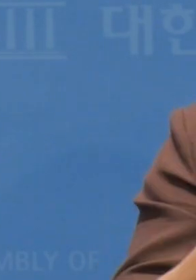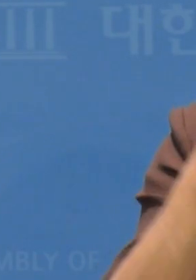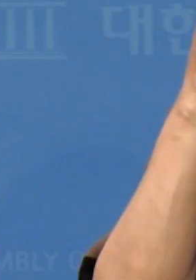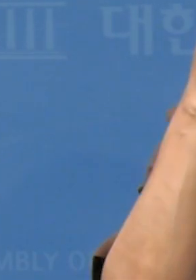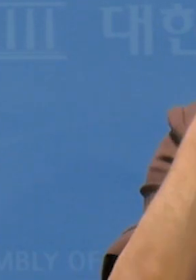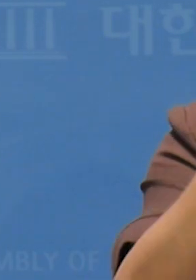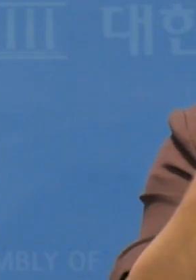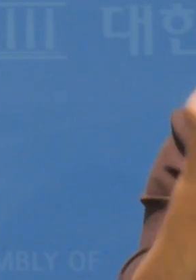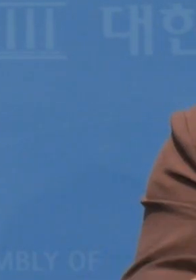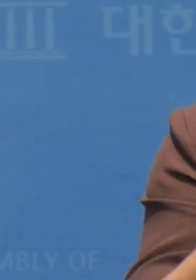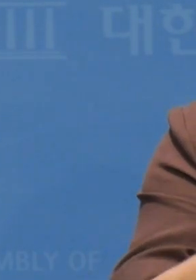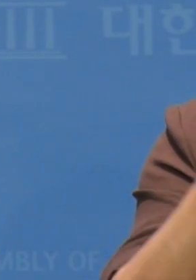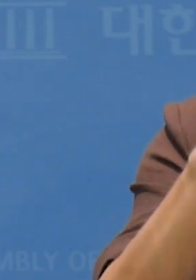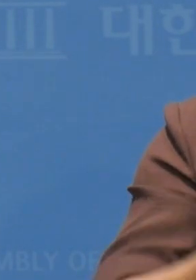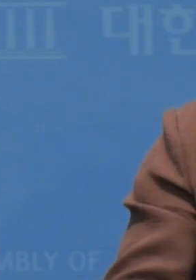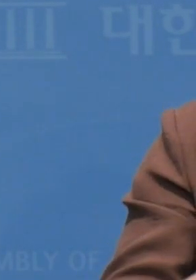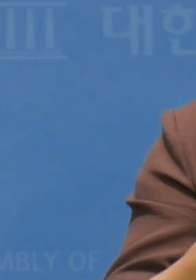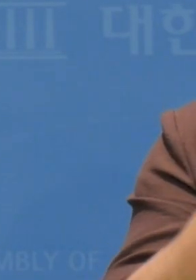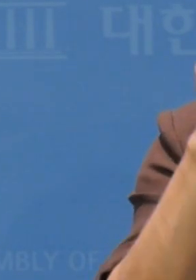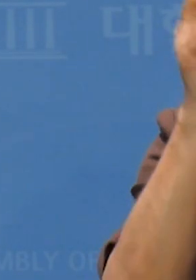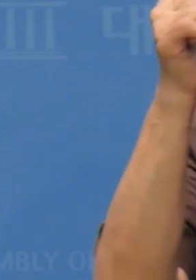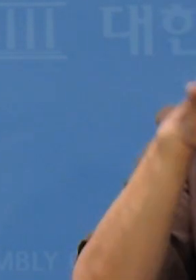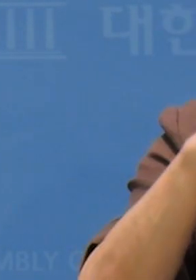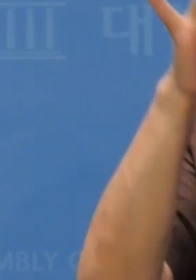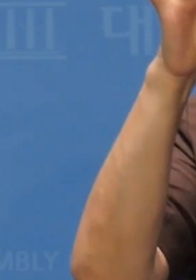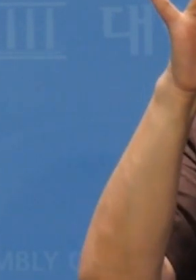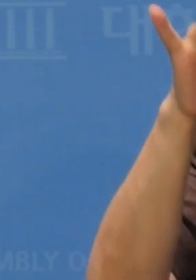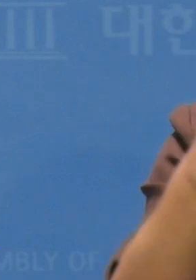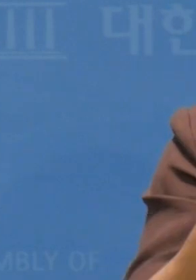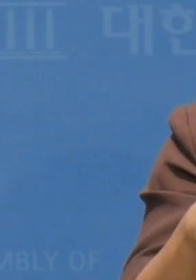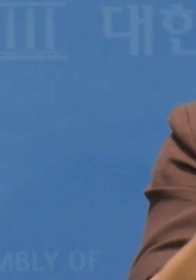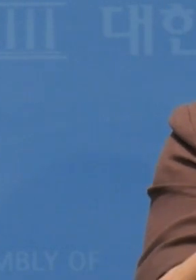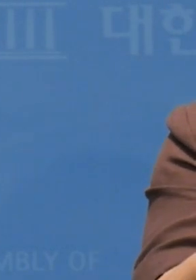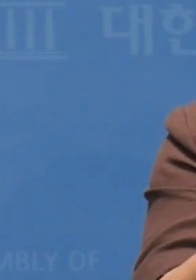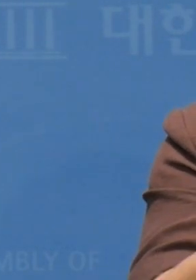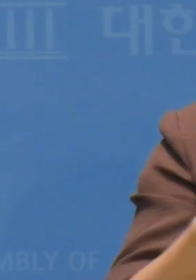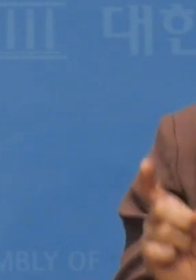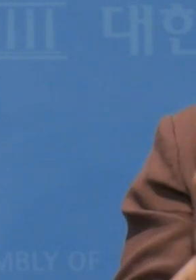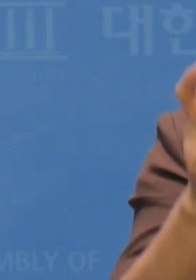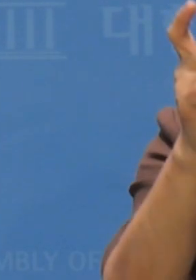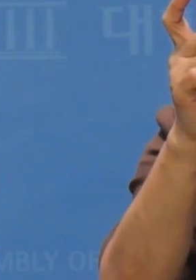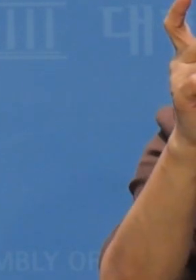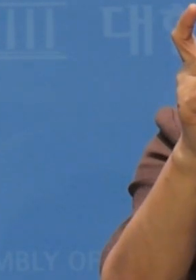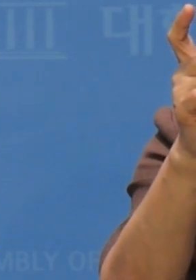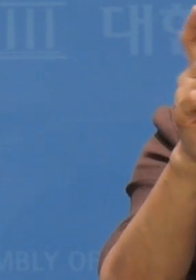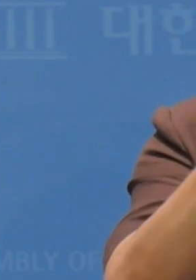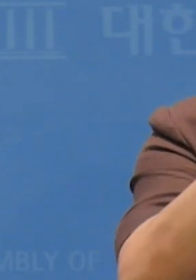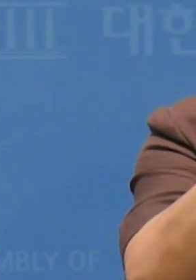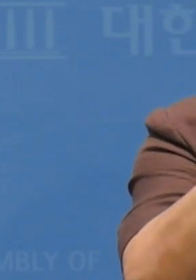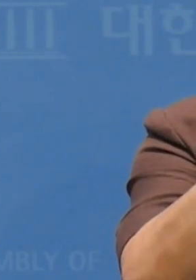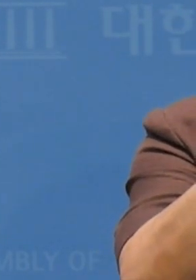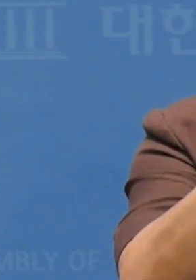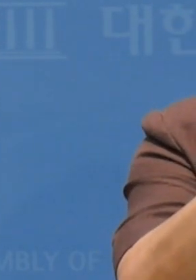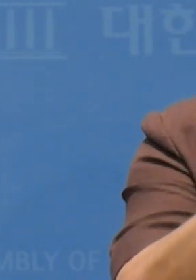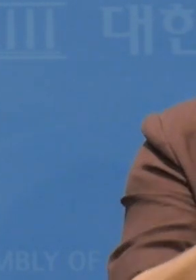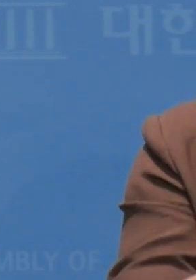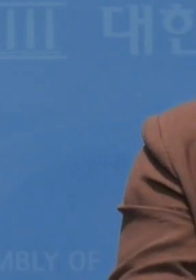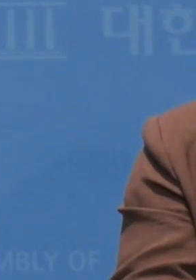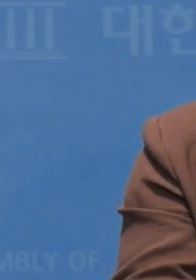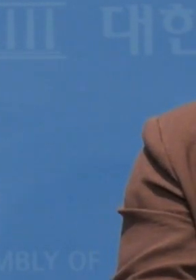아쉬울이 시기에 사장 스님을 둘러산 논란과 시비는 듭